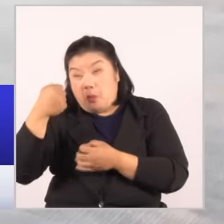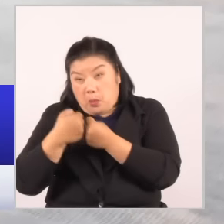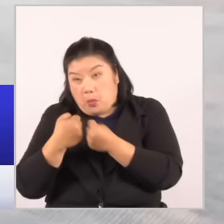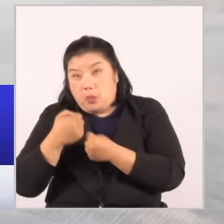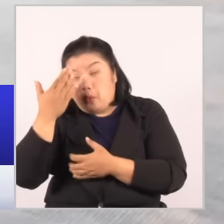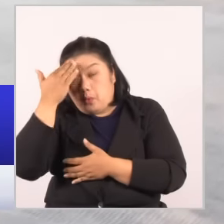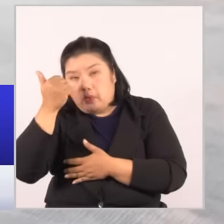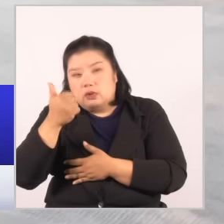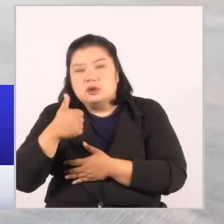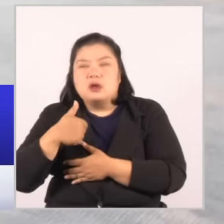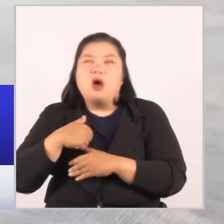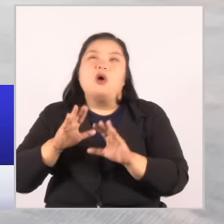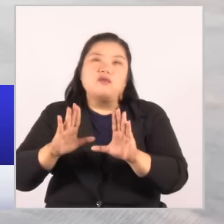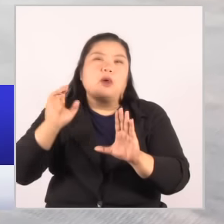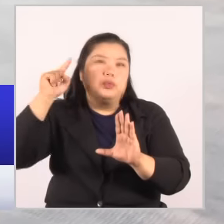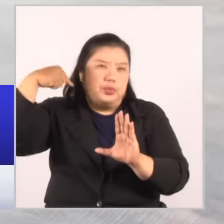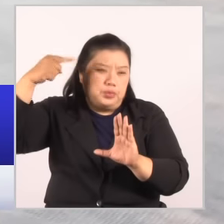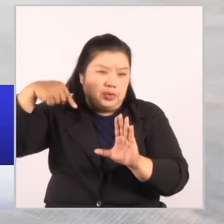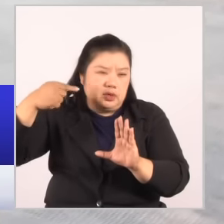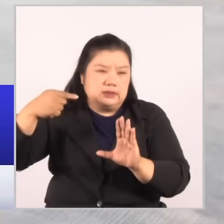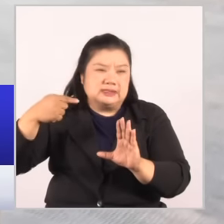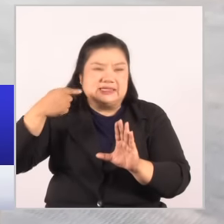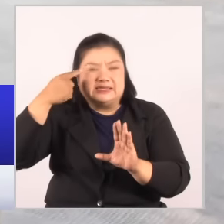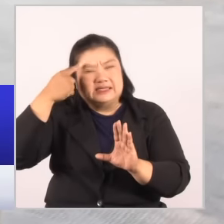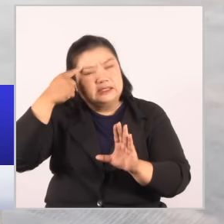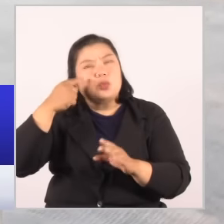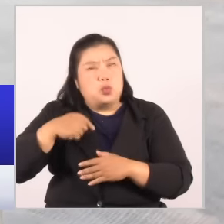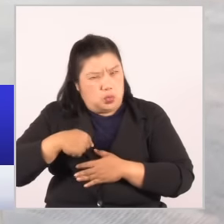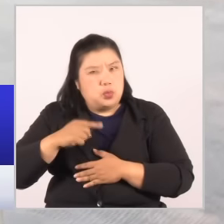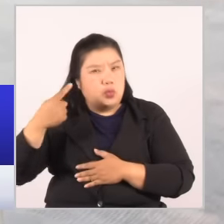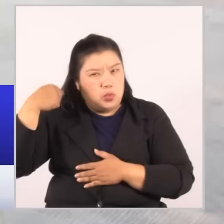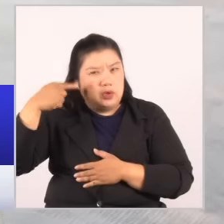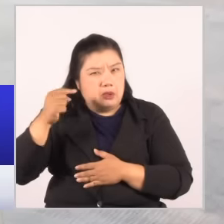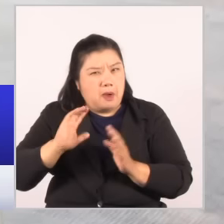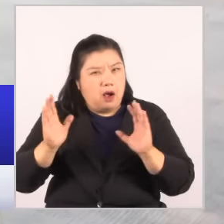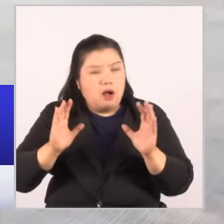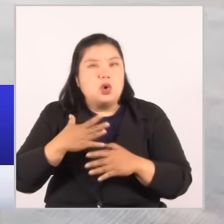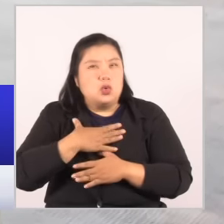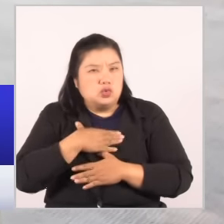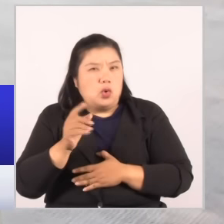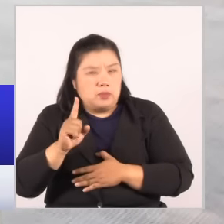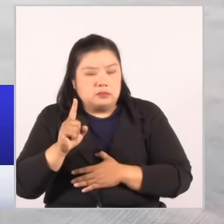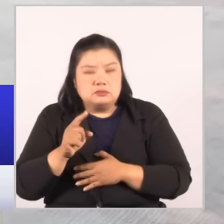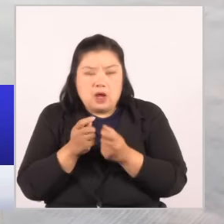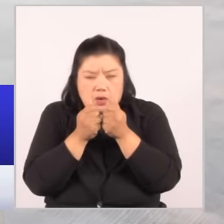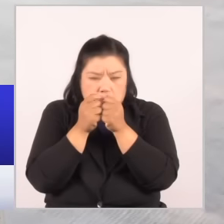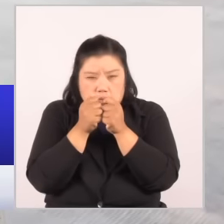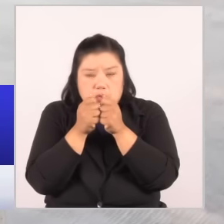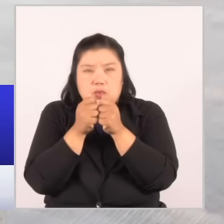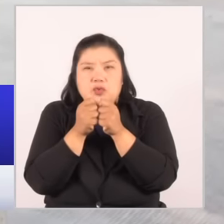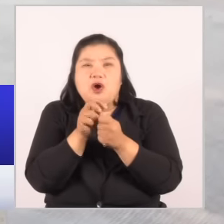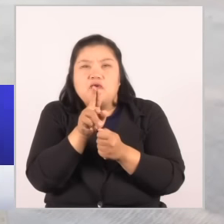งสุภาพสตรีนะคะก็เป็นจำนวนเยอะเลยที่เท่าที่รู้มานะคะที่เล่นแอปหา